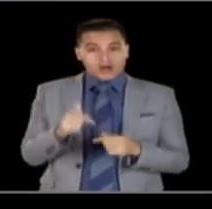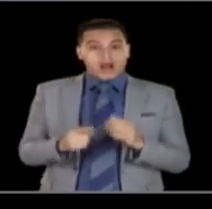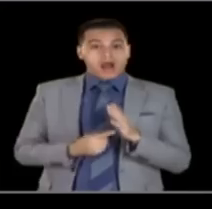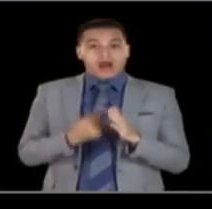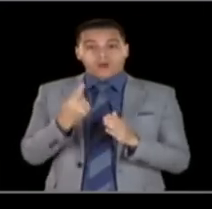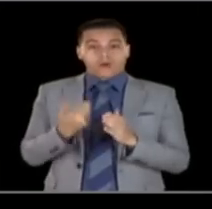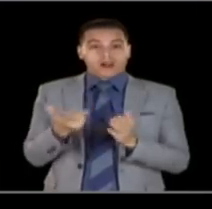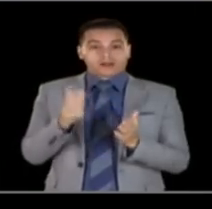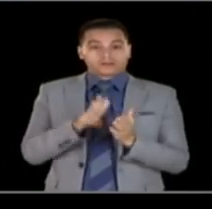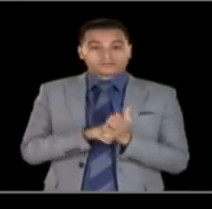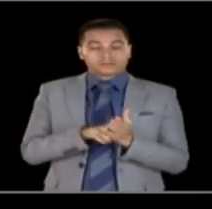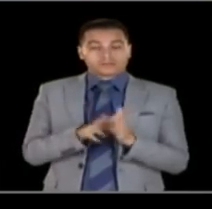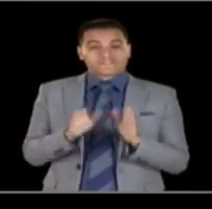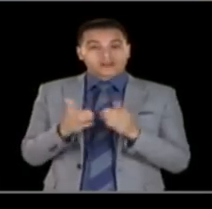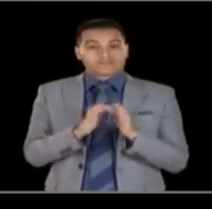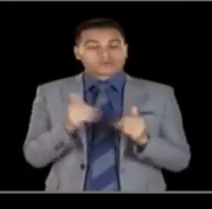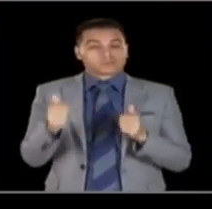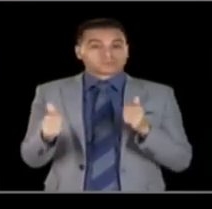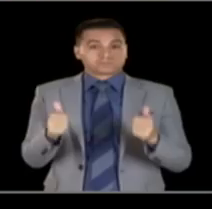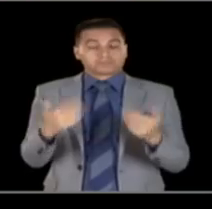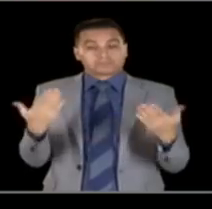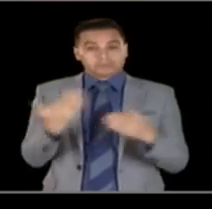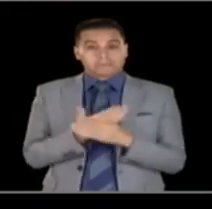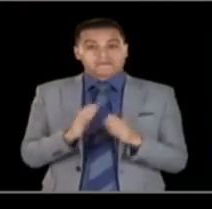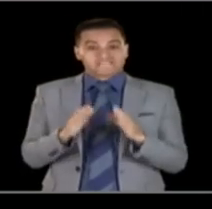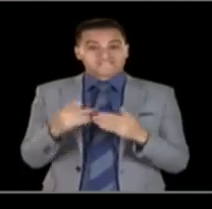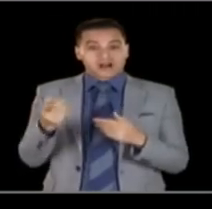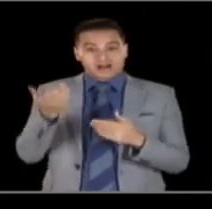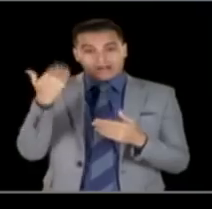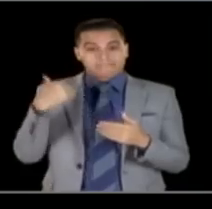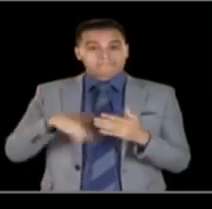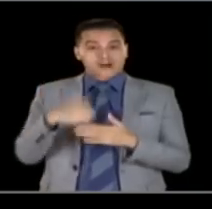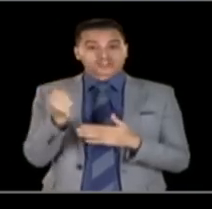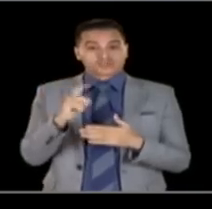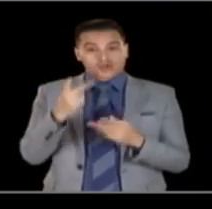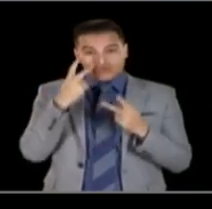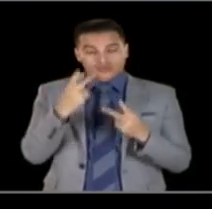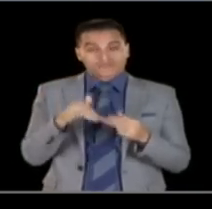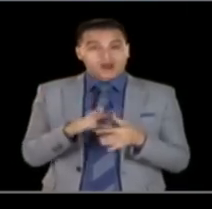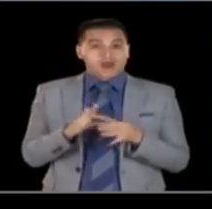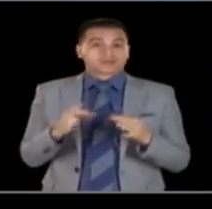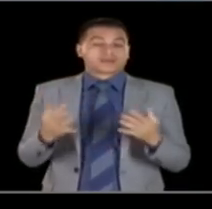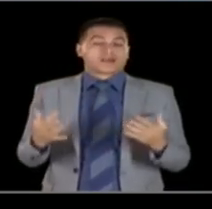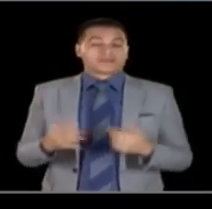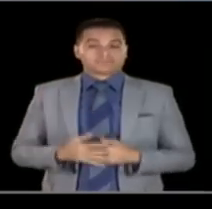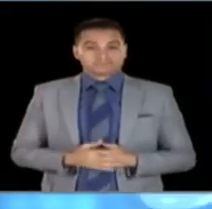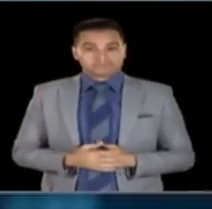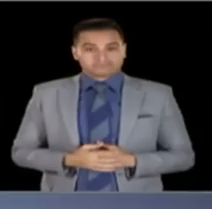أول ثلاث نقاط من الفرقتين لأن الفرقتين ما كسبوش الماتش اللي فات. خلينا نشوف هيحصل إيه.